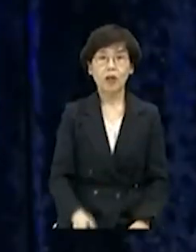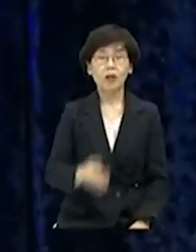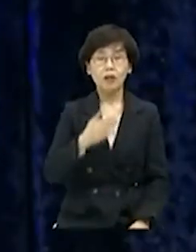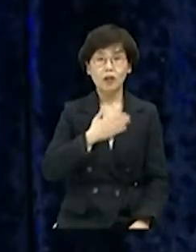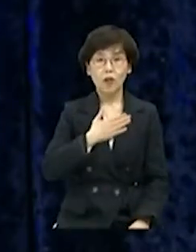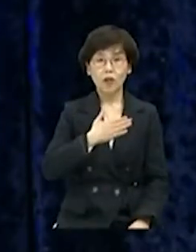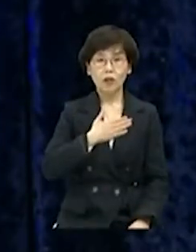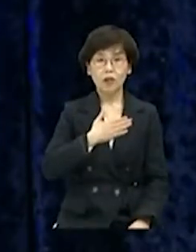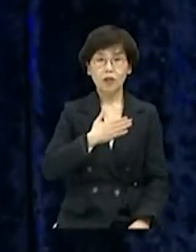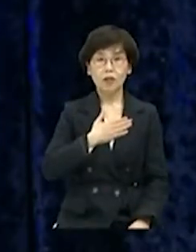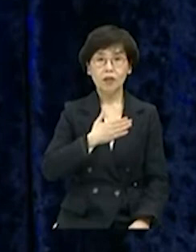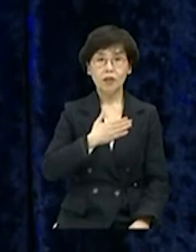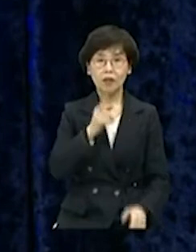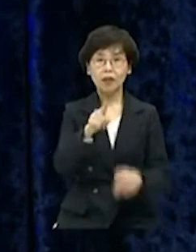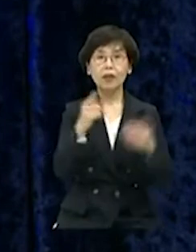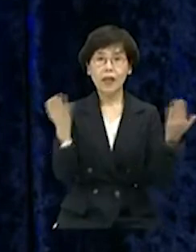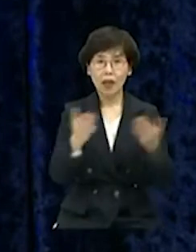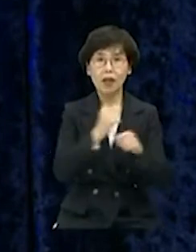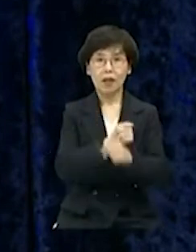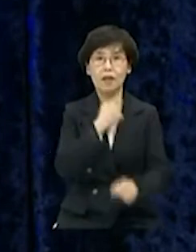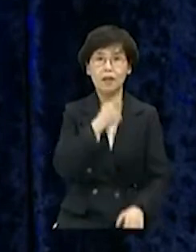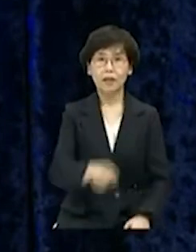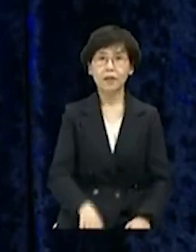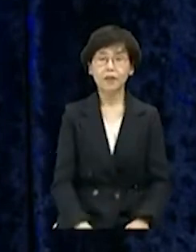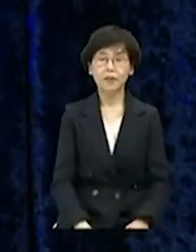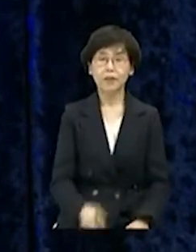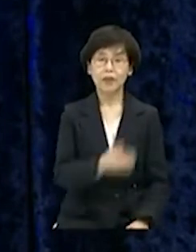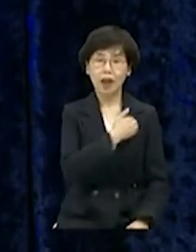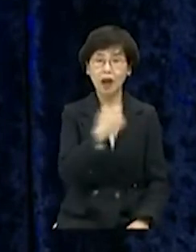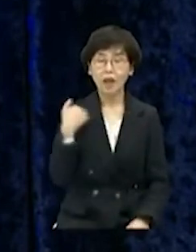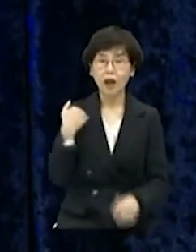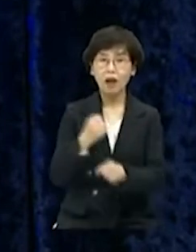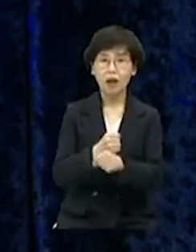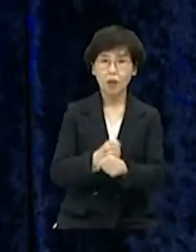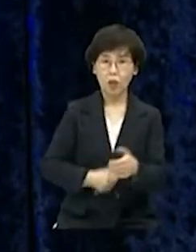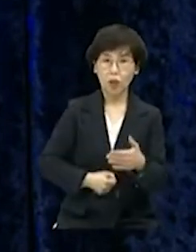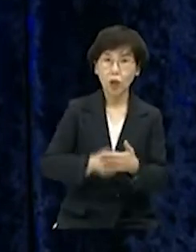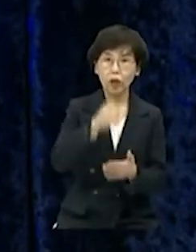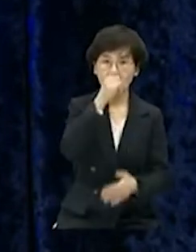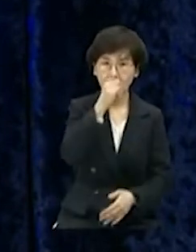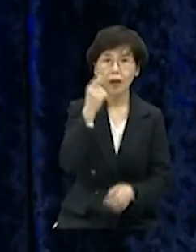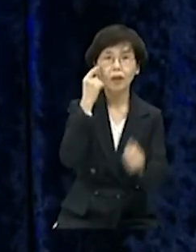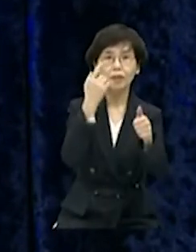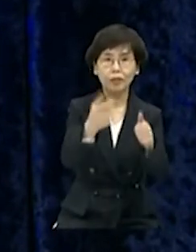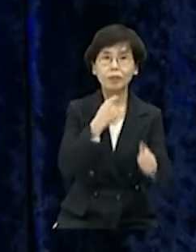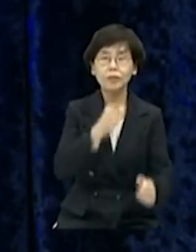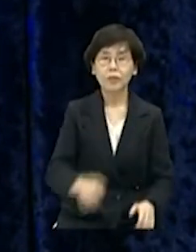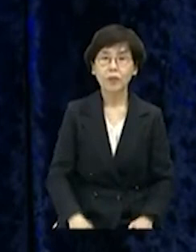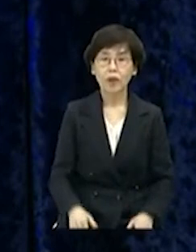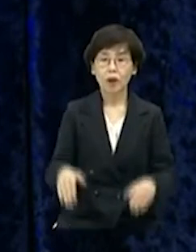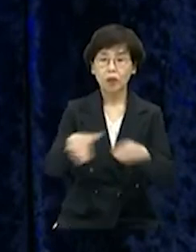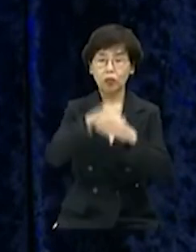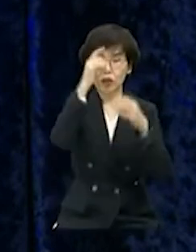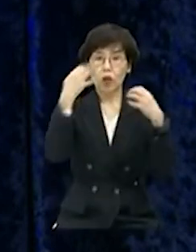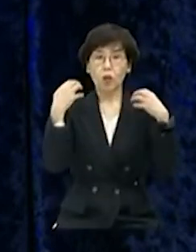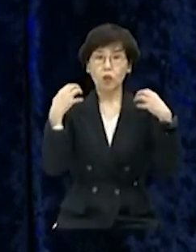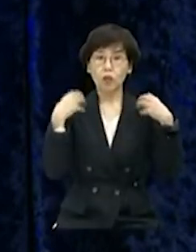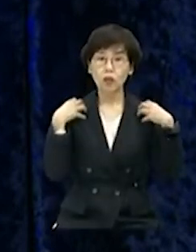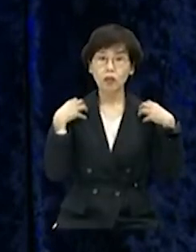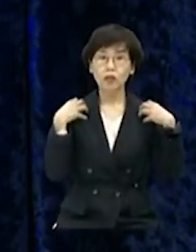저 나경원이 하겠습니다. 당당하고 의연하게 묻겠습니다. 문재인